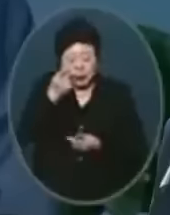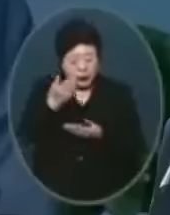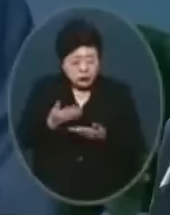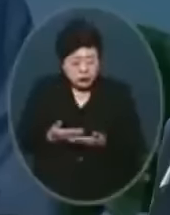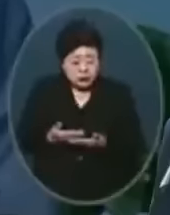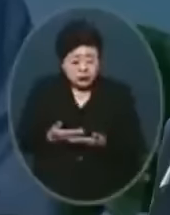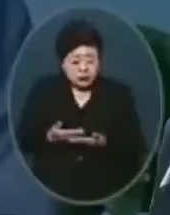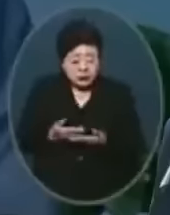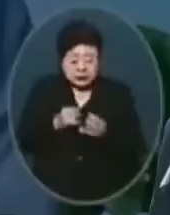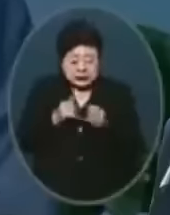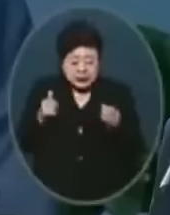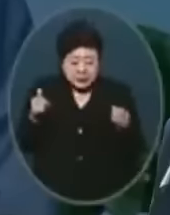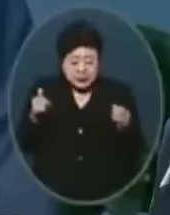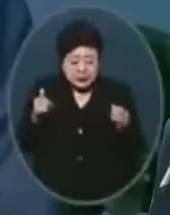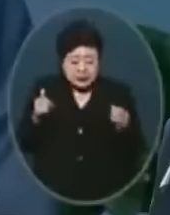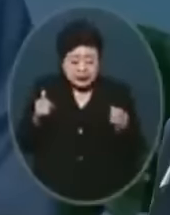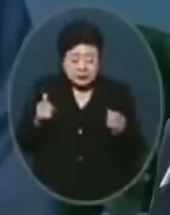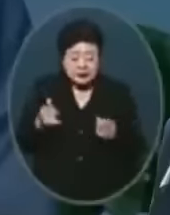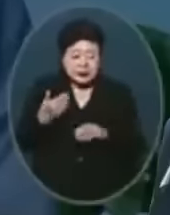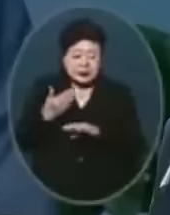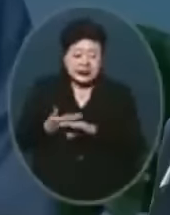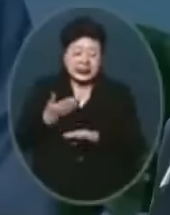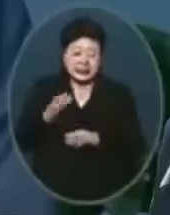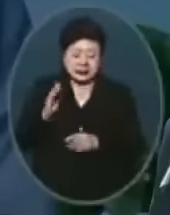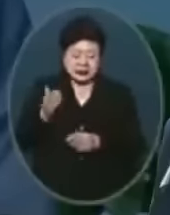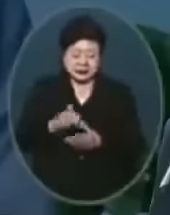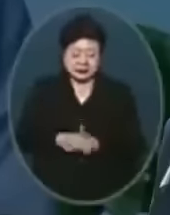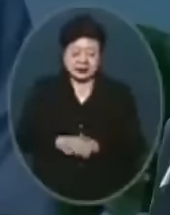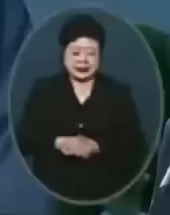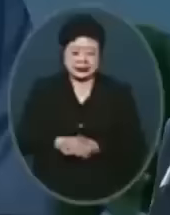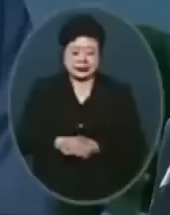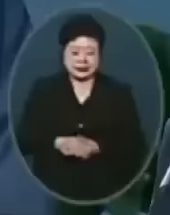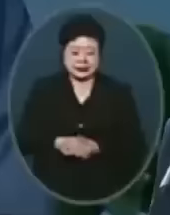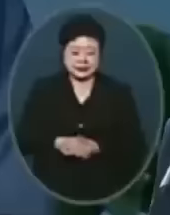돌봐주고 다스리는 자들이 다 달라졌습니다.